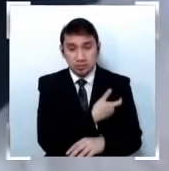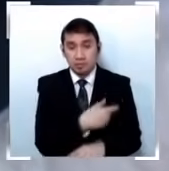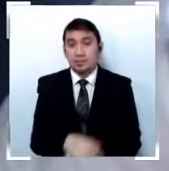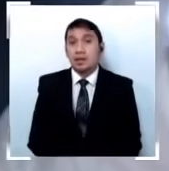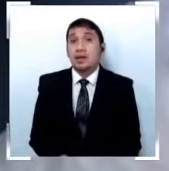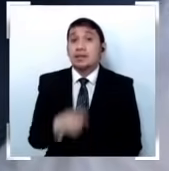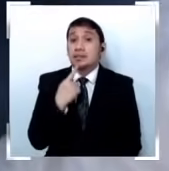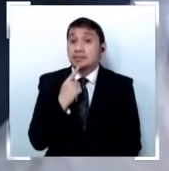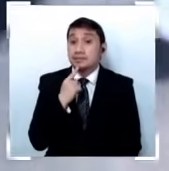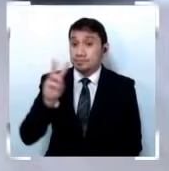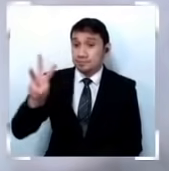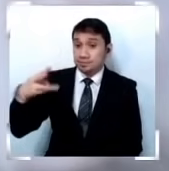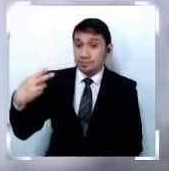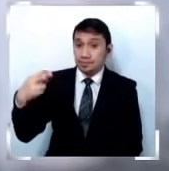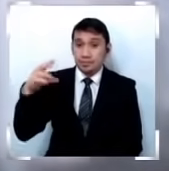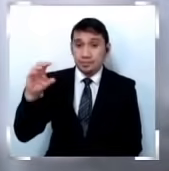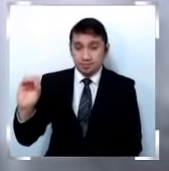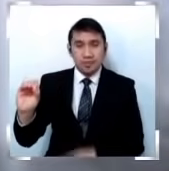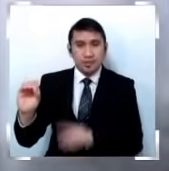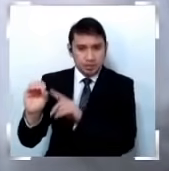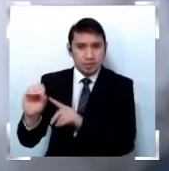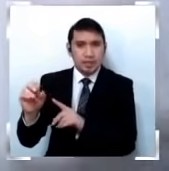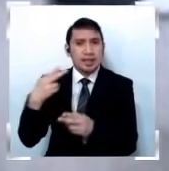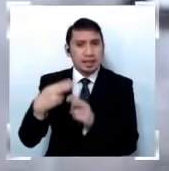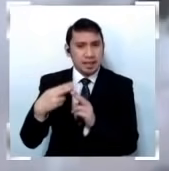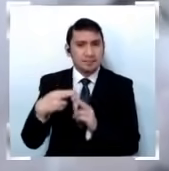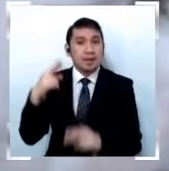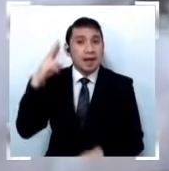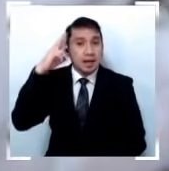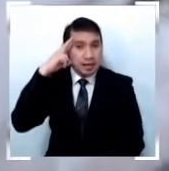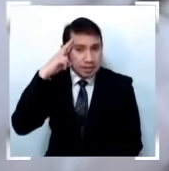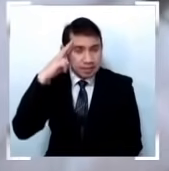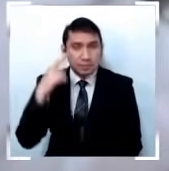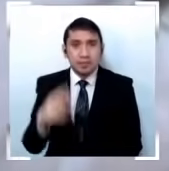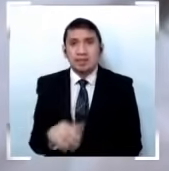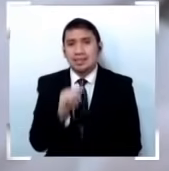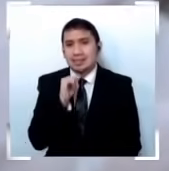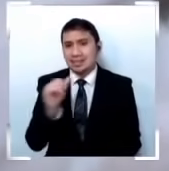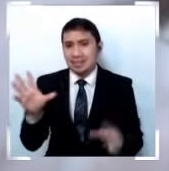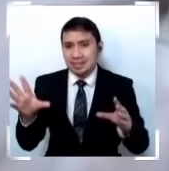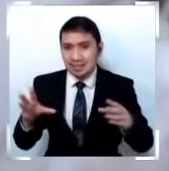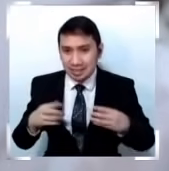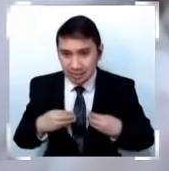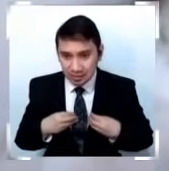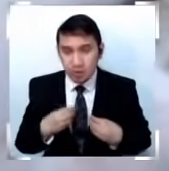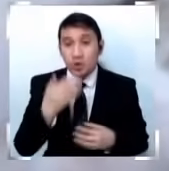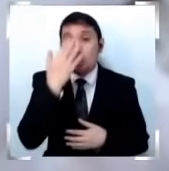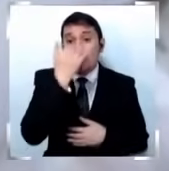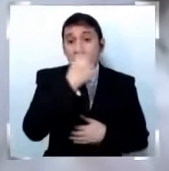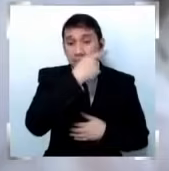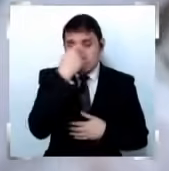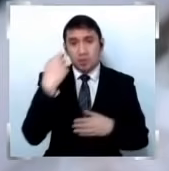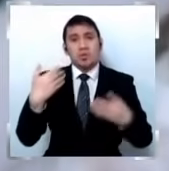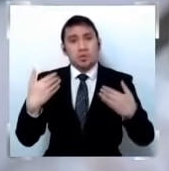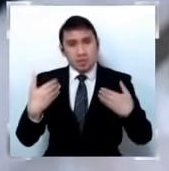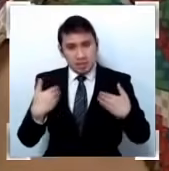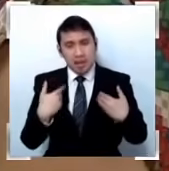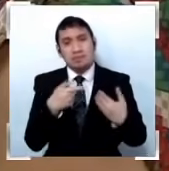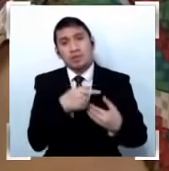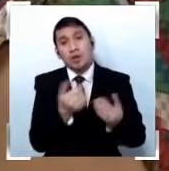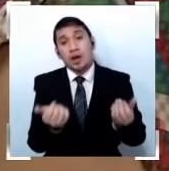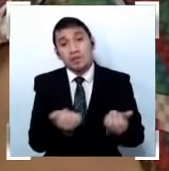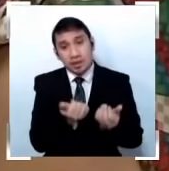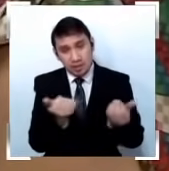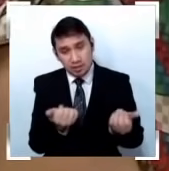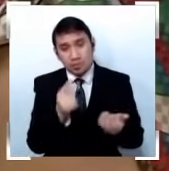the Philippines Rabindra Abeyasingha, hindi raw ito katanggap-tanggap lalo't may nakalaang bakuna para sa kanila. Kung mataas ang